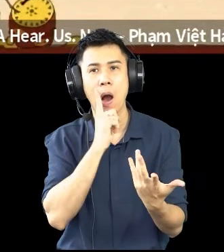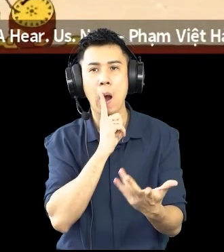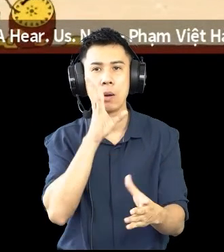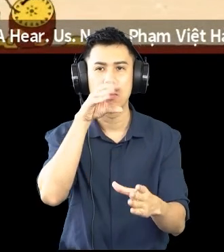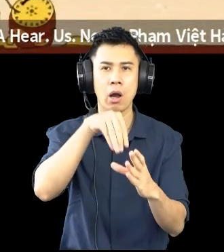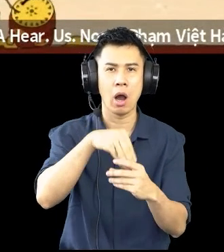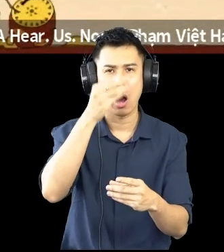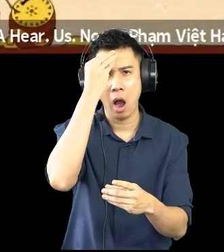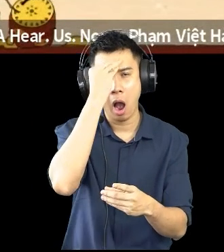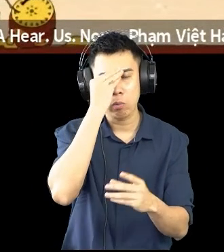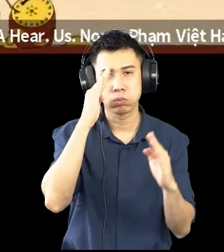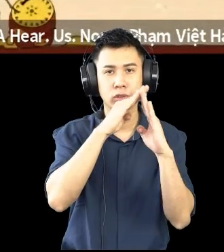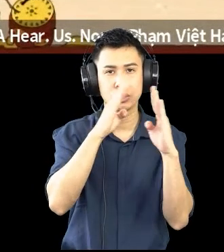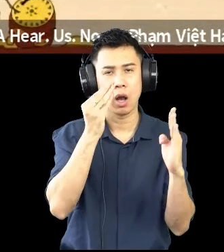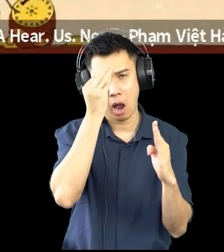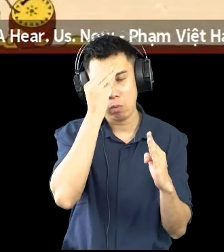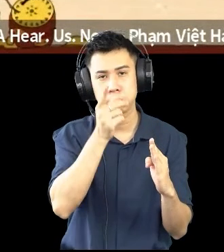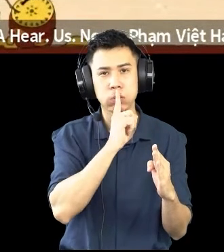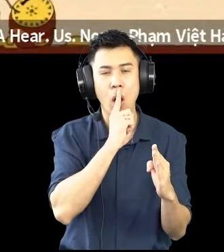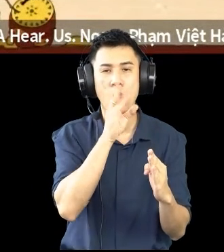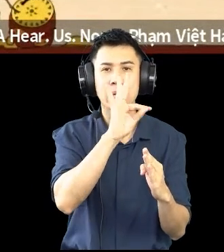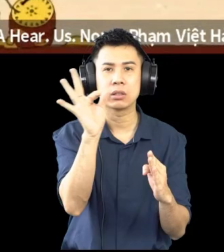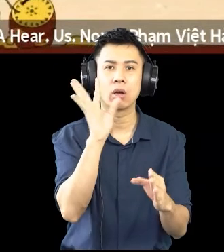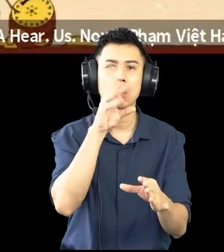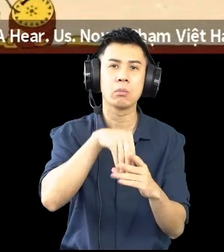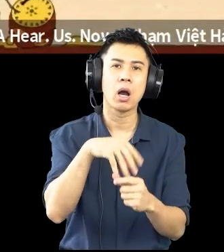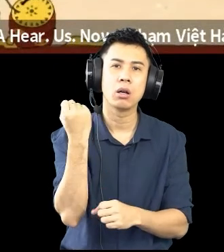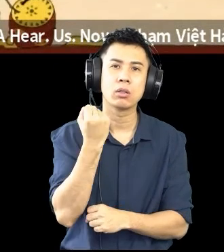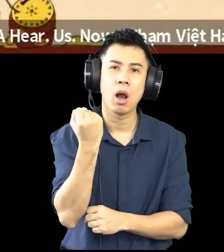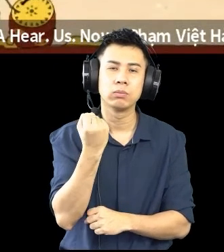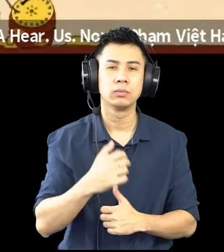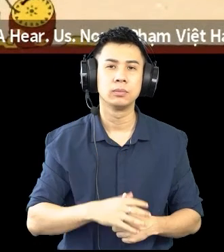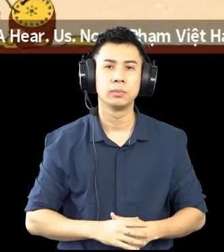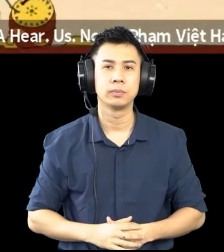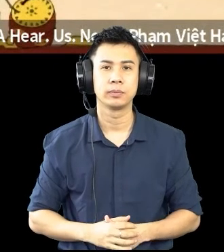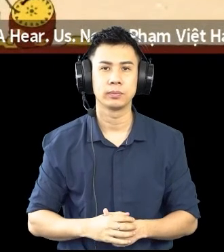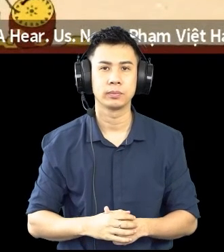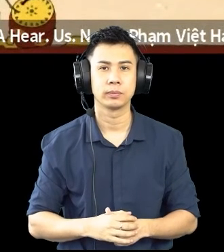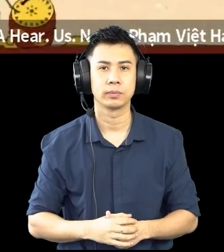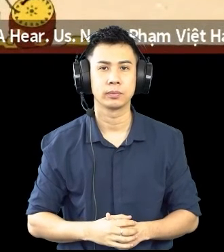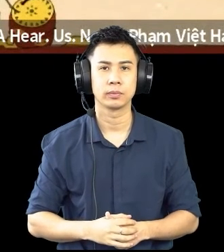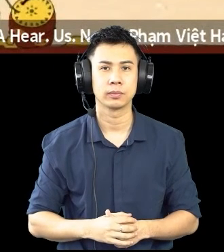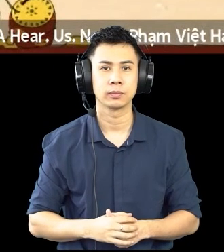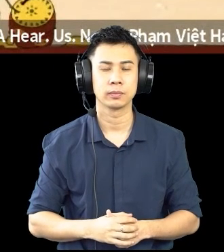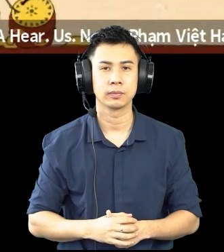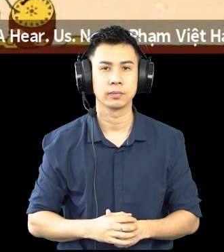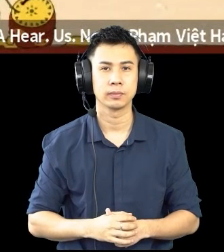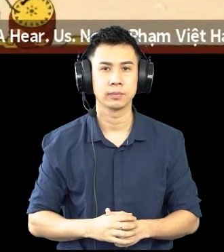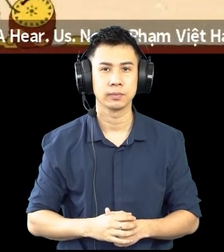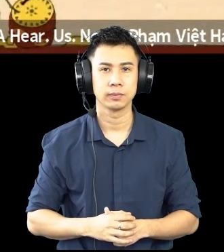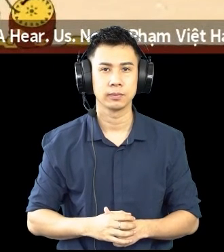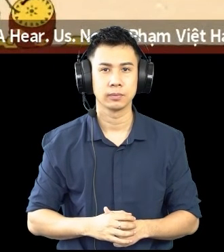thường và giúp cho giáo viên, học sinh phổ thông trân trọng hòa đồng với người khiếm thính ngay trong môi trường giáo dục phổ thông?